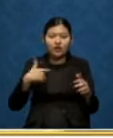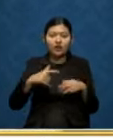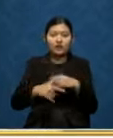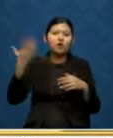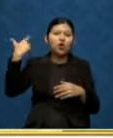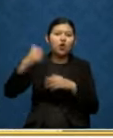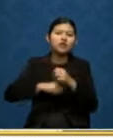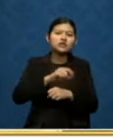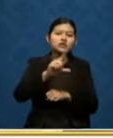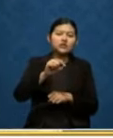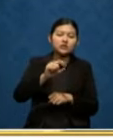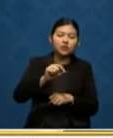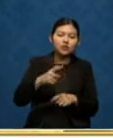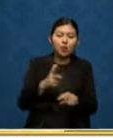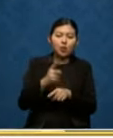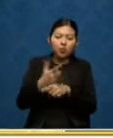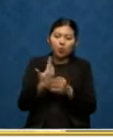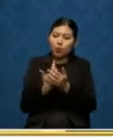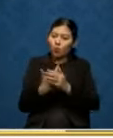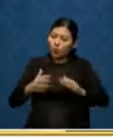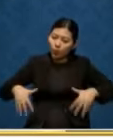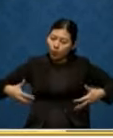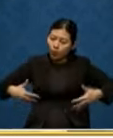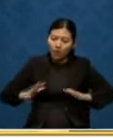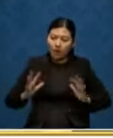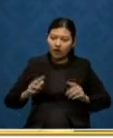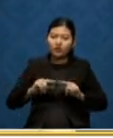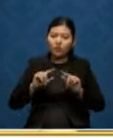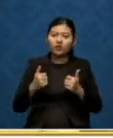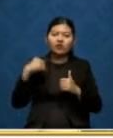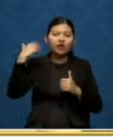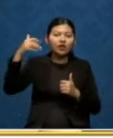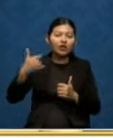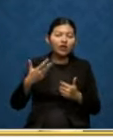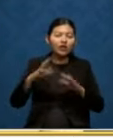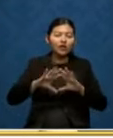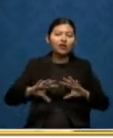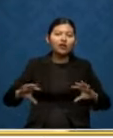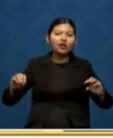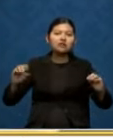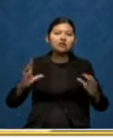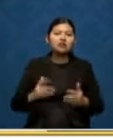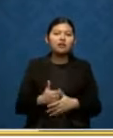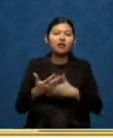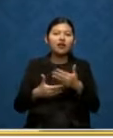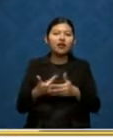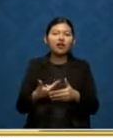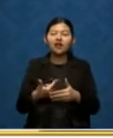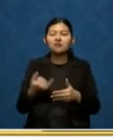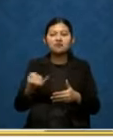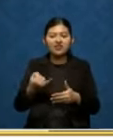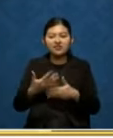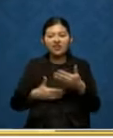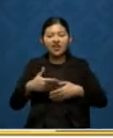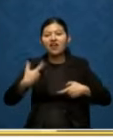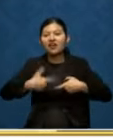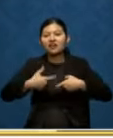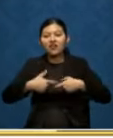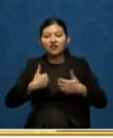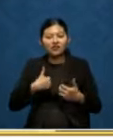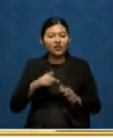นะครับผมเองก็เคยเลี้ยงกุ้งแต่ก็ก็เจ๊งนะครับก็ณวันนี้นะครับก็ไม่เข้าไปยุ่งเกี่ยวเรื่องเลี้ยงกุ้งอีก